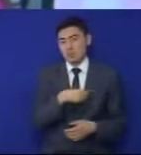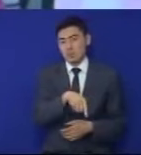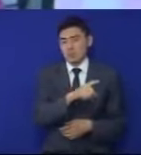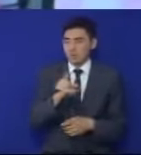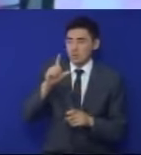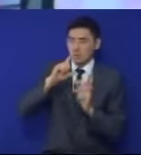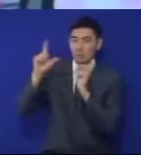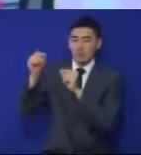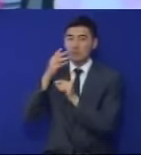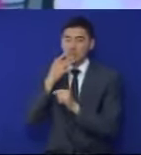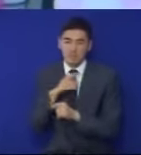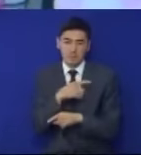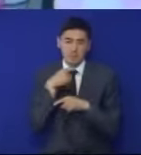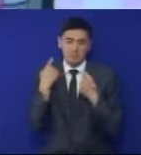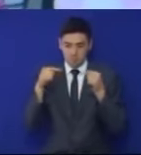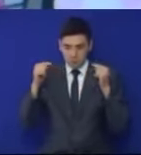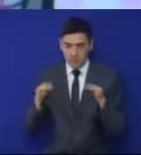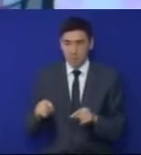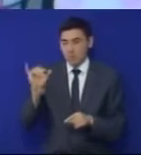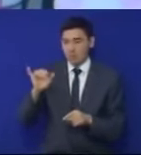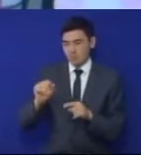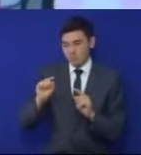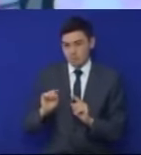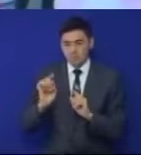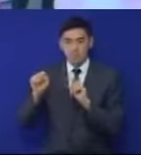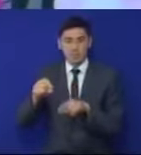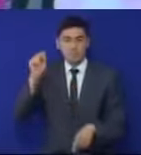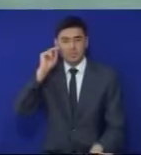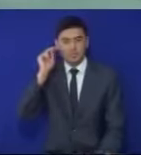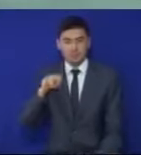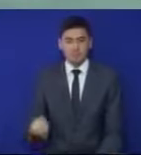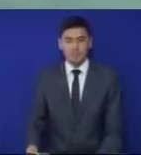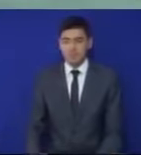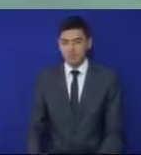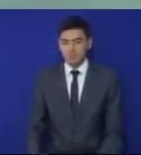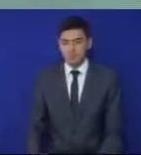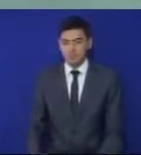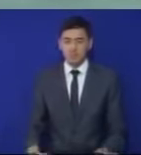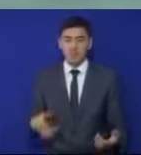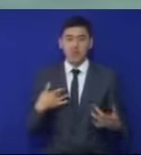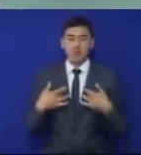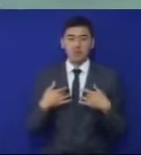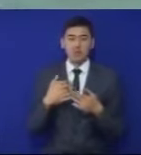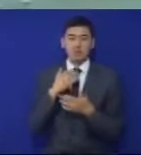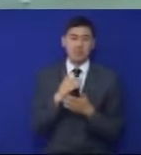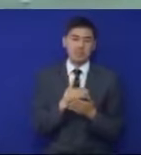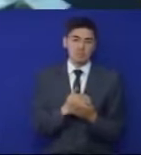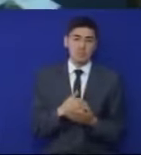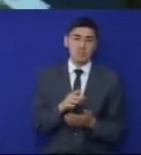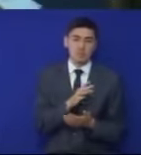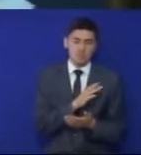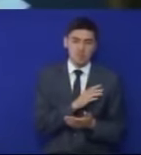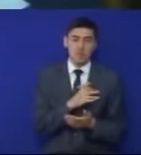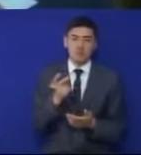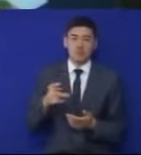институты с тем, чтобы выпускники шли, поступали именно в наши казахстанские вузы. Концертная программа в этот вечер была связана и с